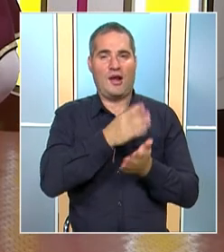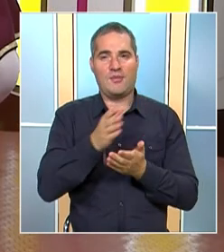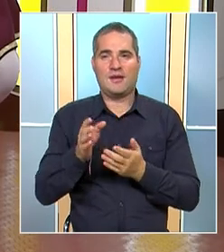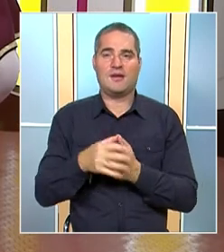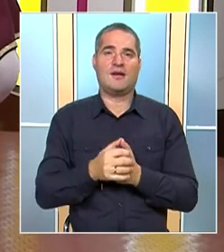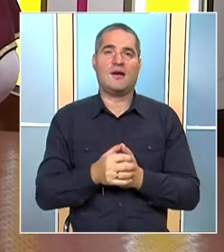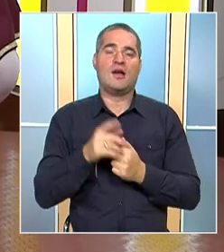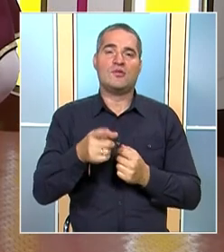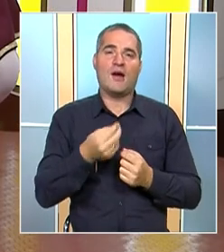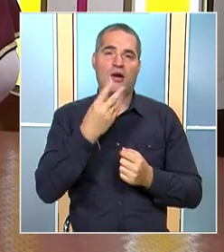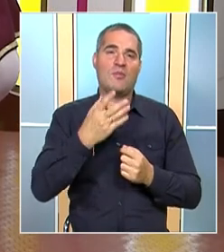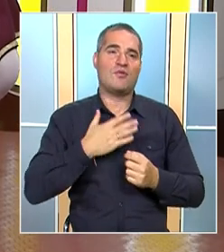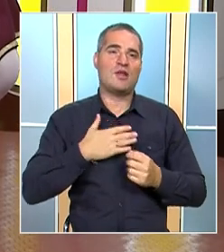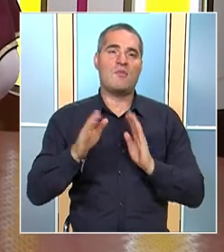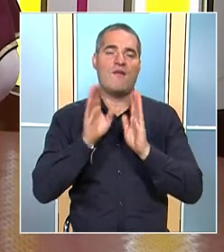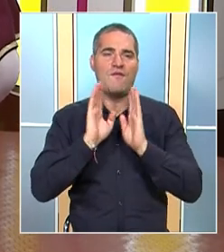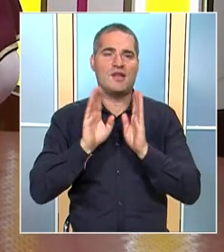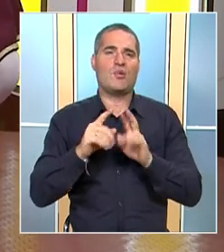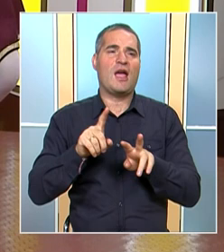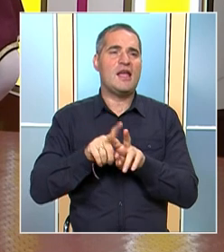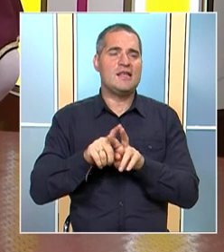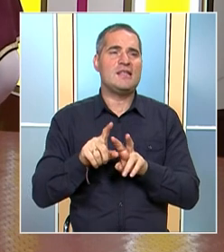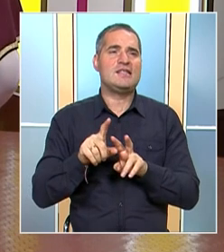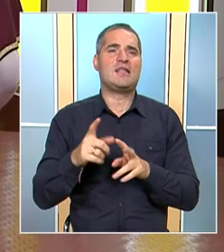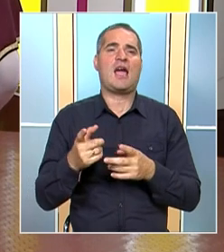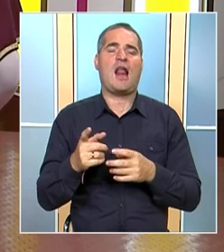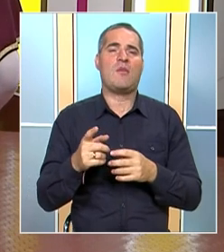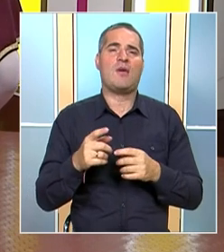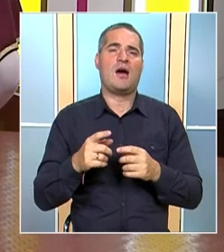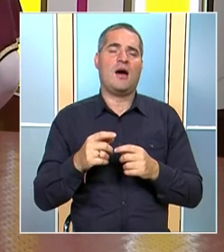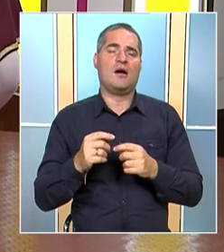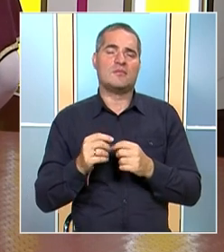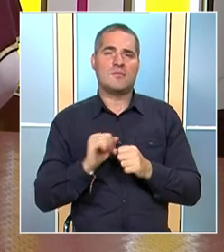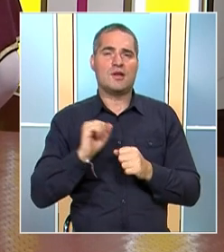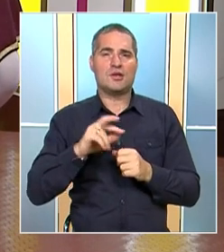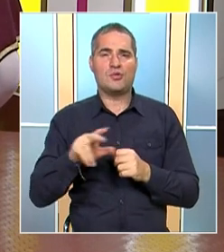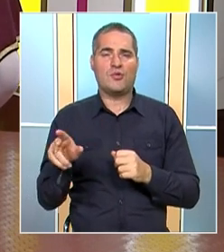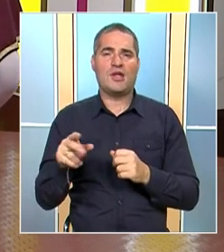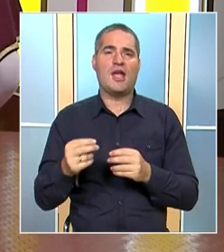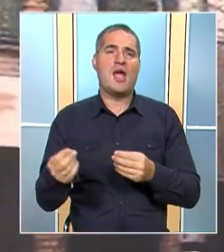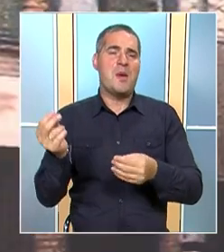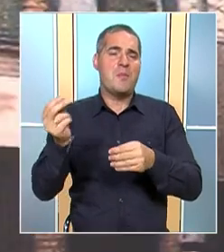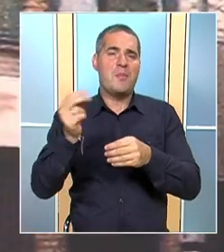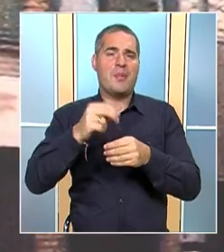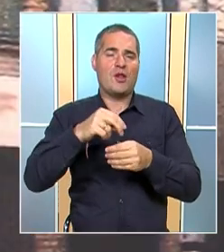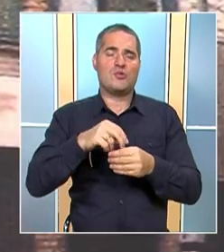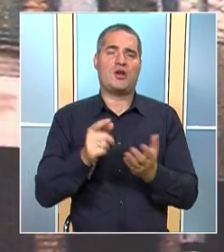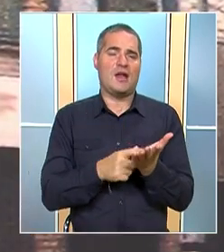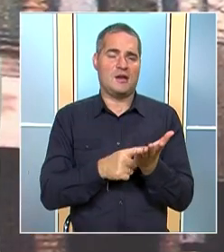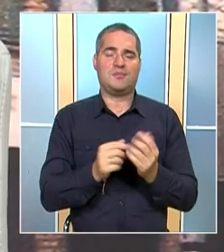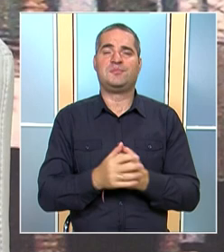Това е хубаво да има Facebook, Instagram и да участва в други приложения, така да